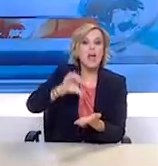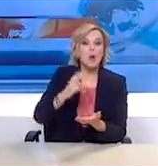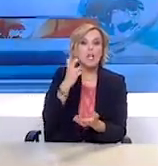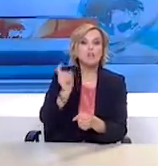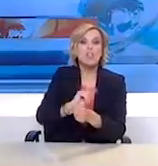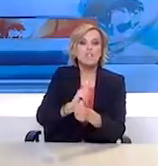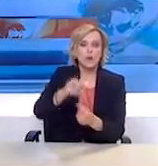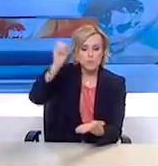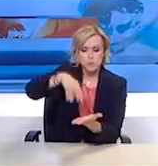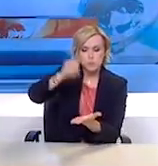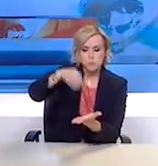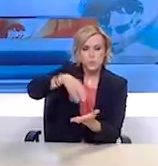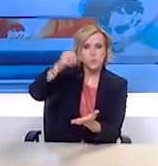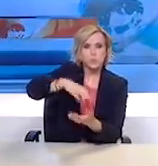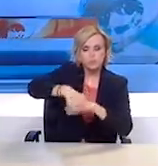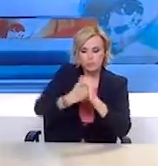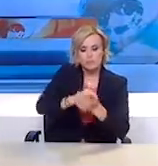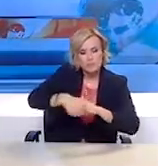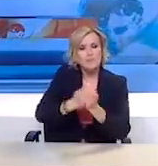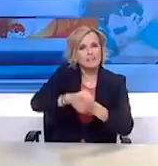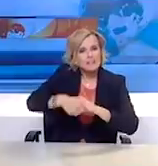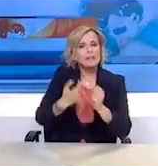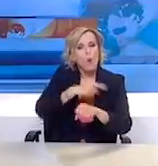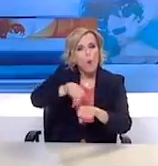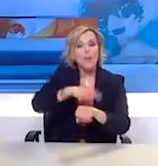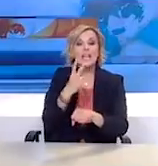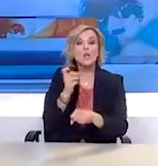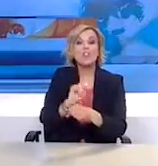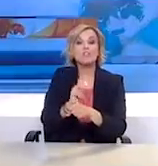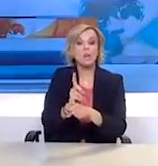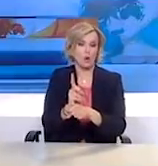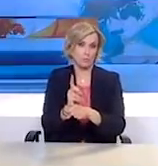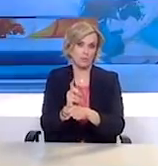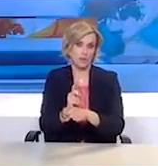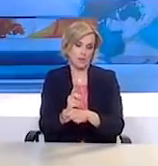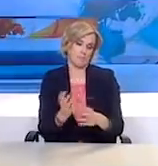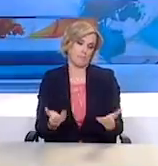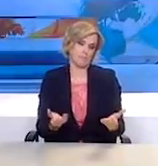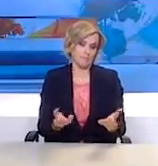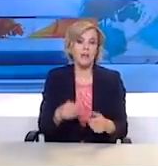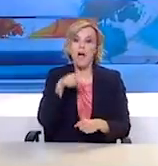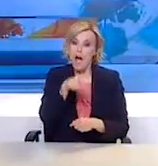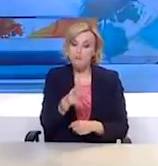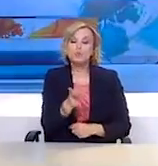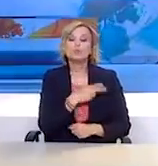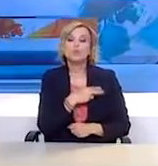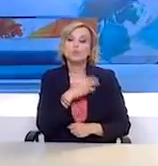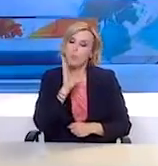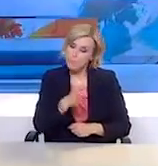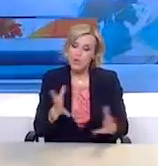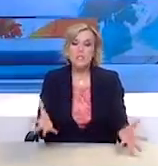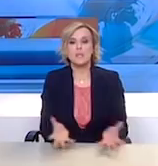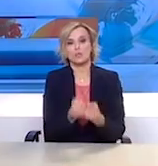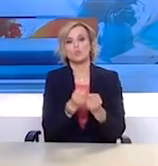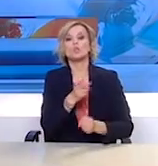από επισκέψεις στο σούπερ μάρκετ, στο φαρμακείο ή όταν χρησιμοποιούμε δημόσιες συγκοινωνίες. Αυτή η στρατηγική είναι μια